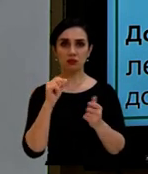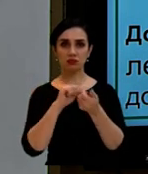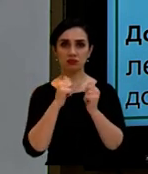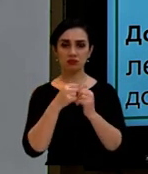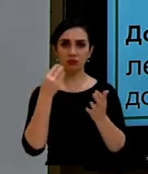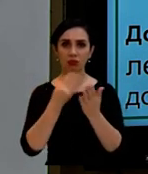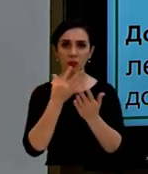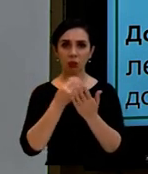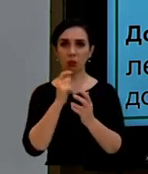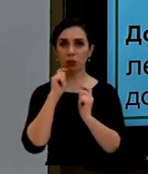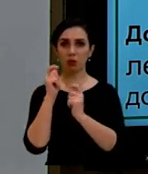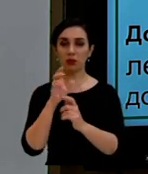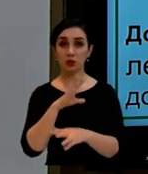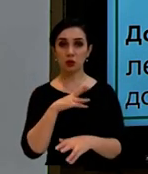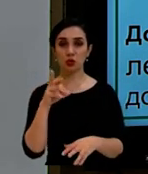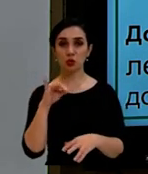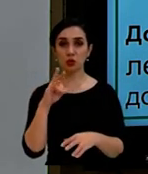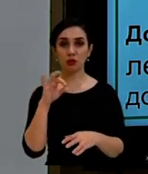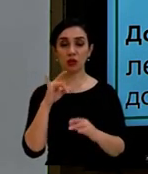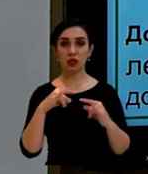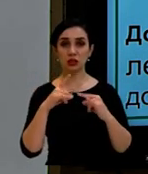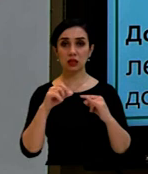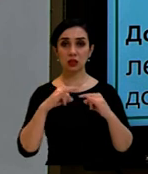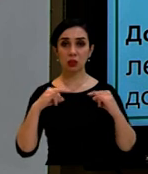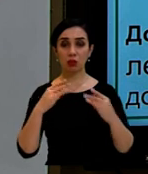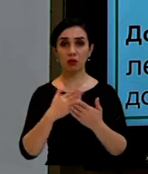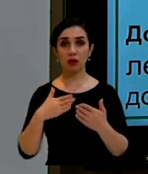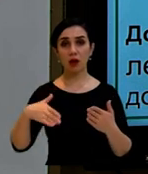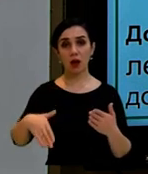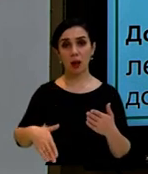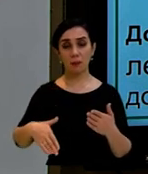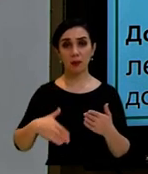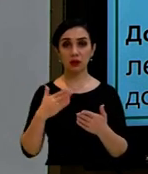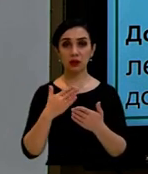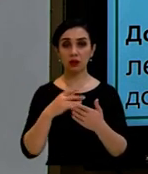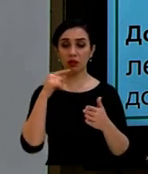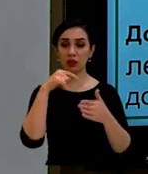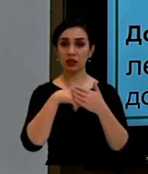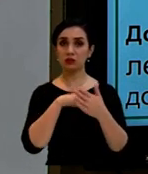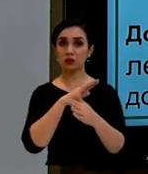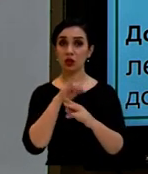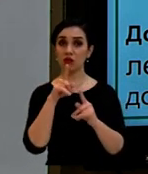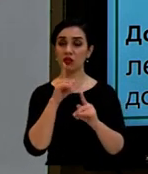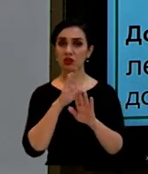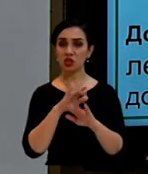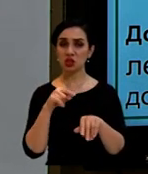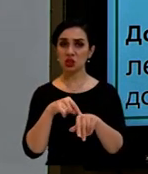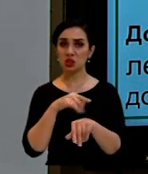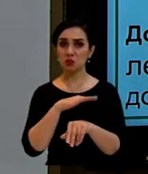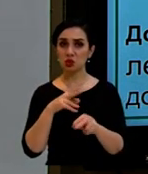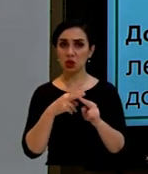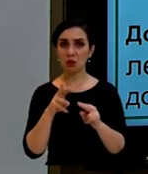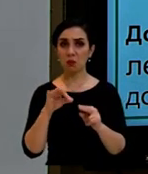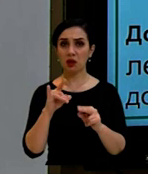дорант господин журден за столом в кармане в карман не лезет но вы даже не замечаете